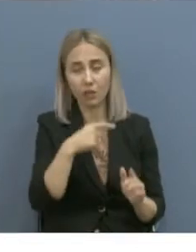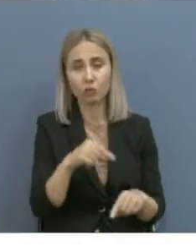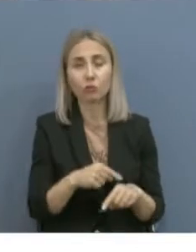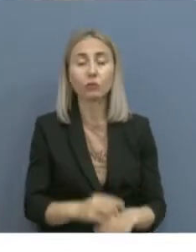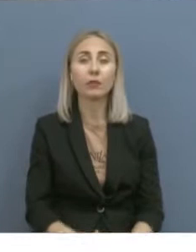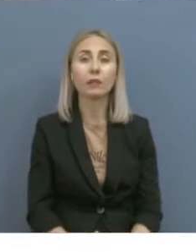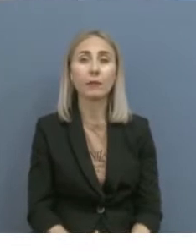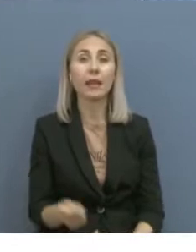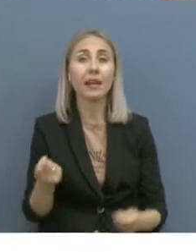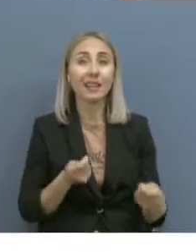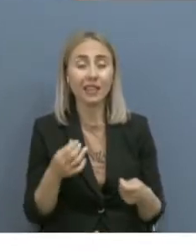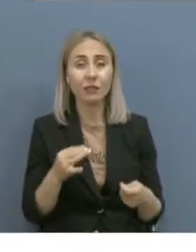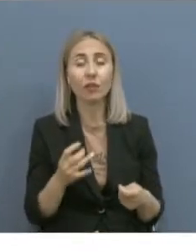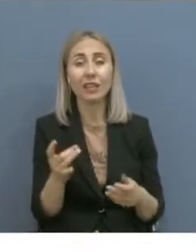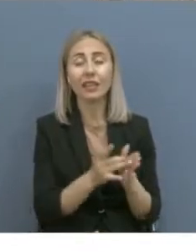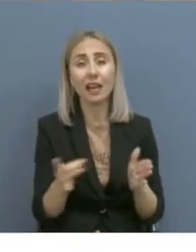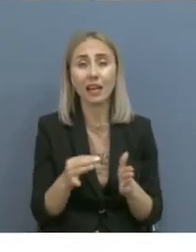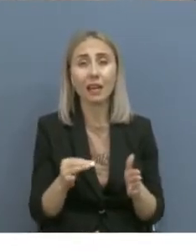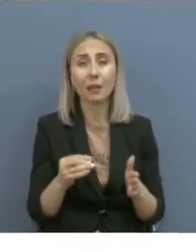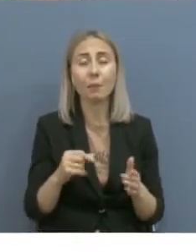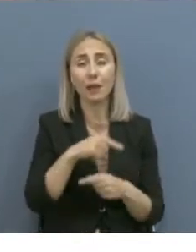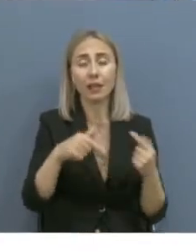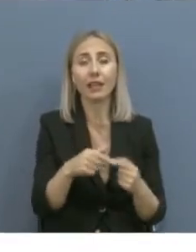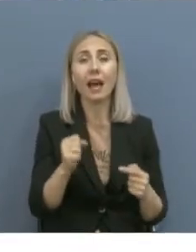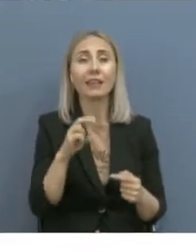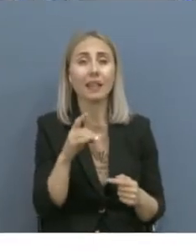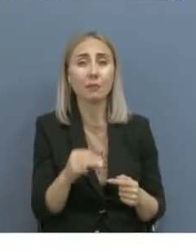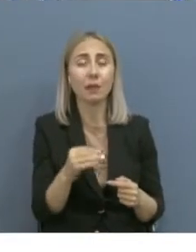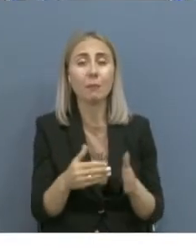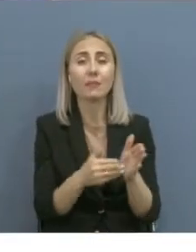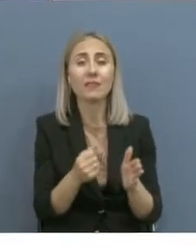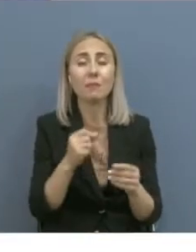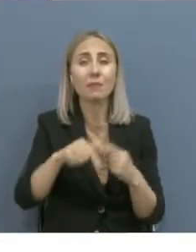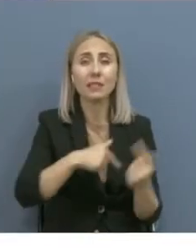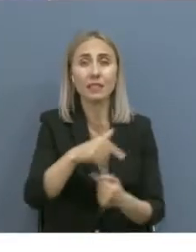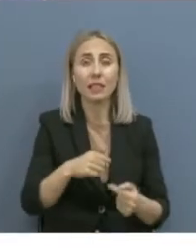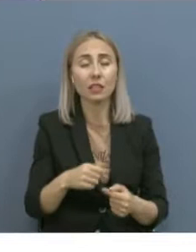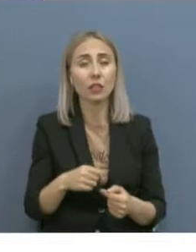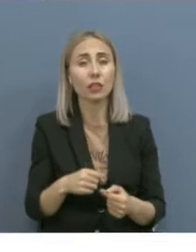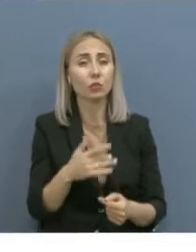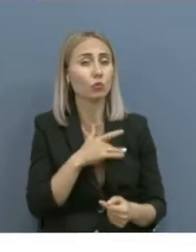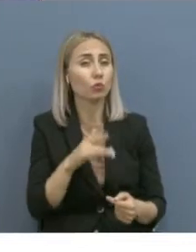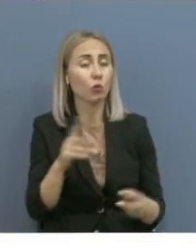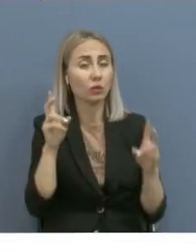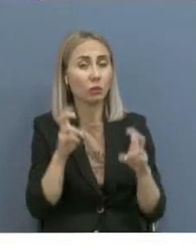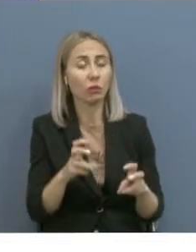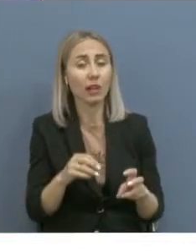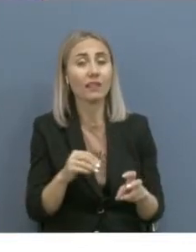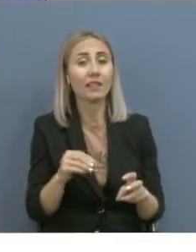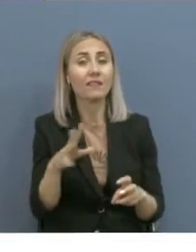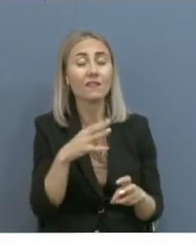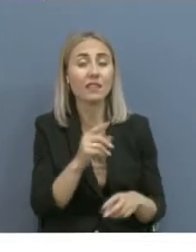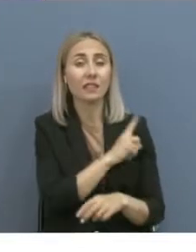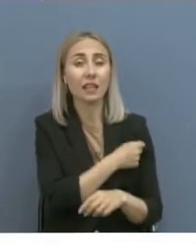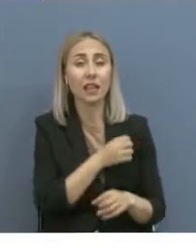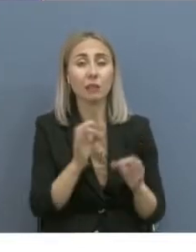өңір кәсіпкерлерін санитарлық талаптарды қатаң сақтауға шақырып отыр. Следует отметить, что административная ответственность. Айыппұл салумен қатар санитарлық